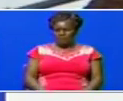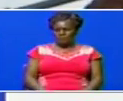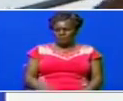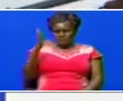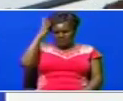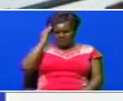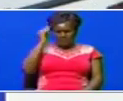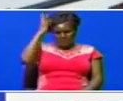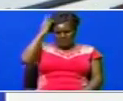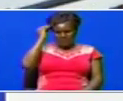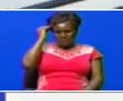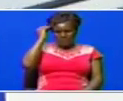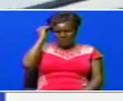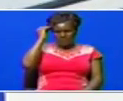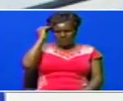Mohamed Dida,